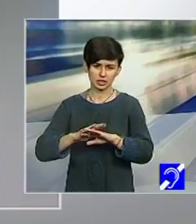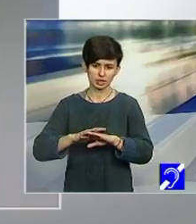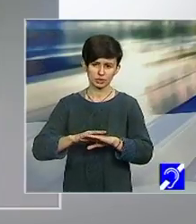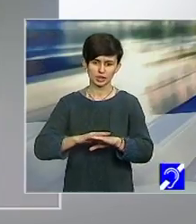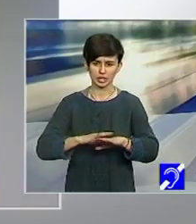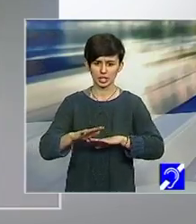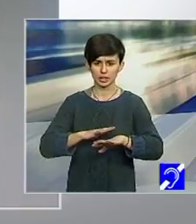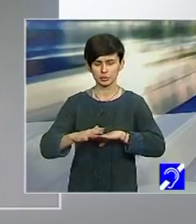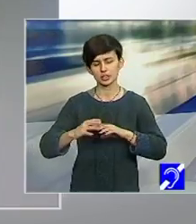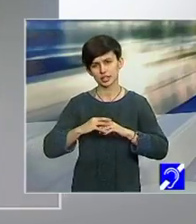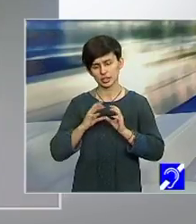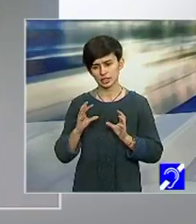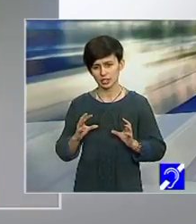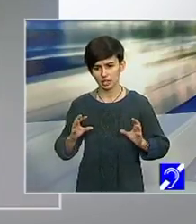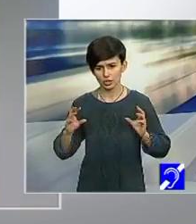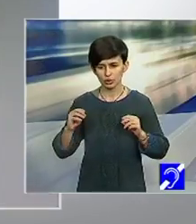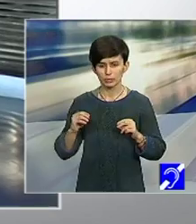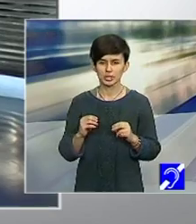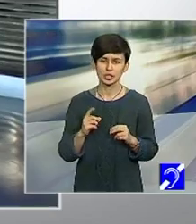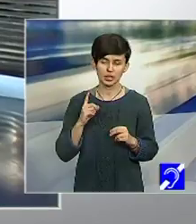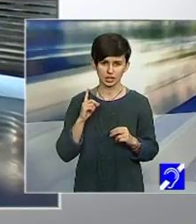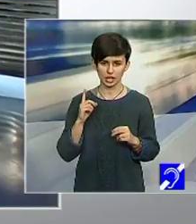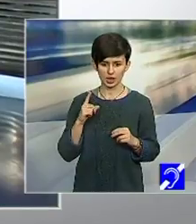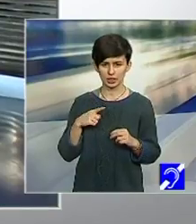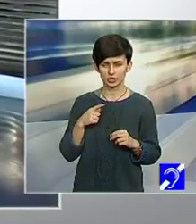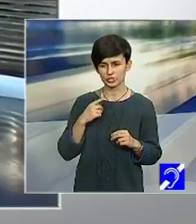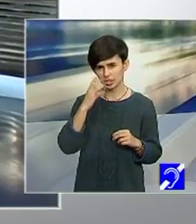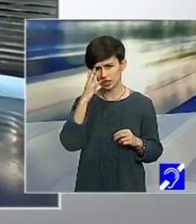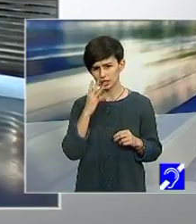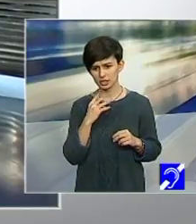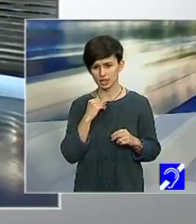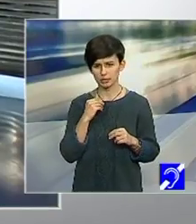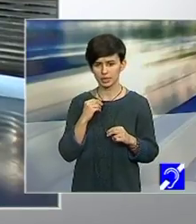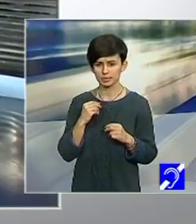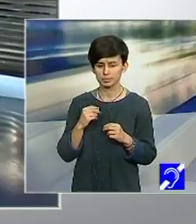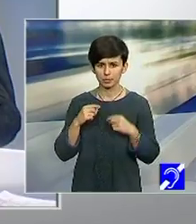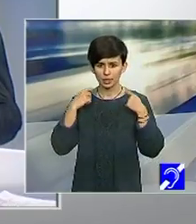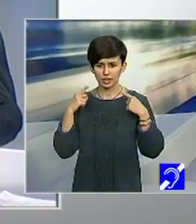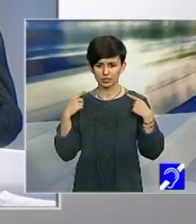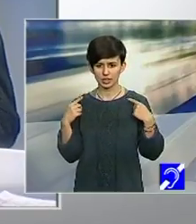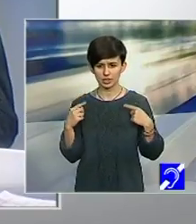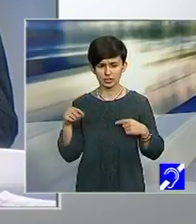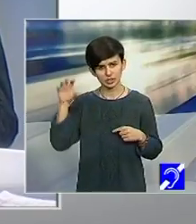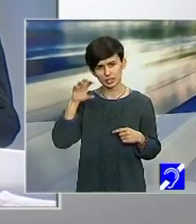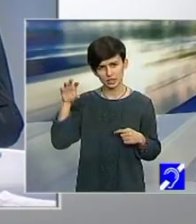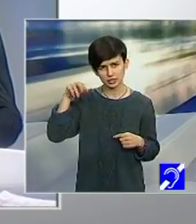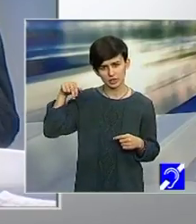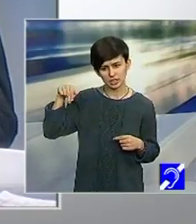de România, precum și drama evreilor din Ardealul de Nord, care în